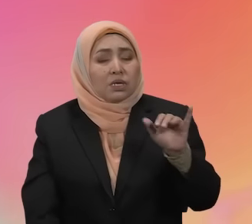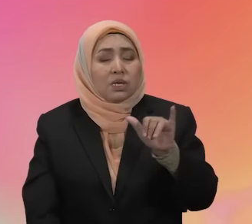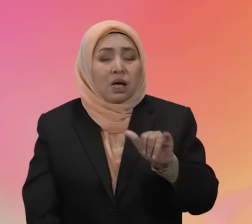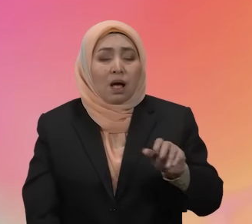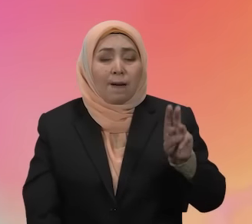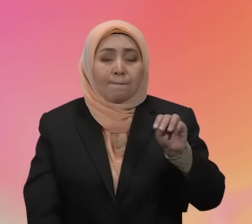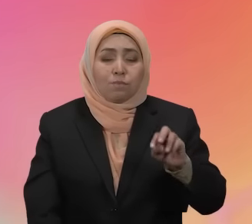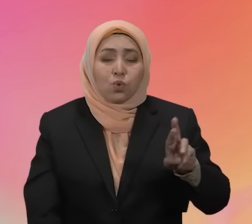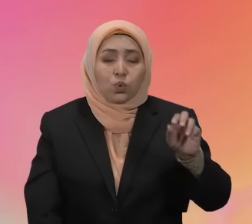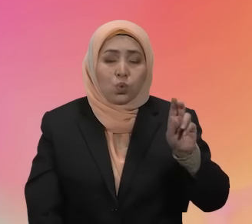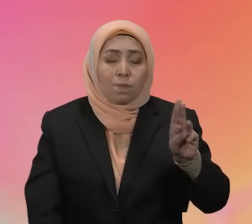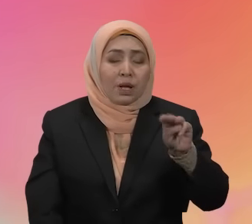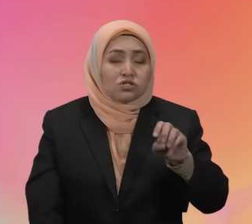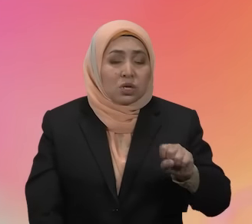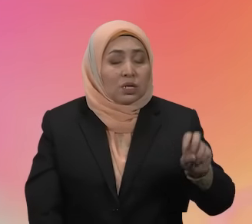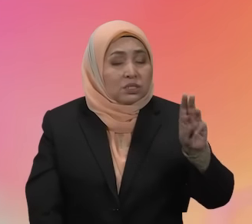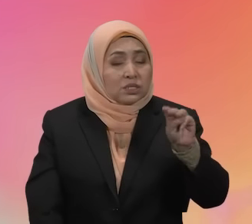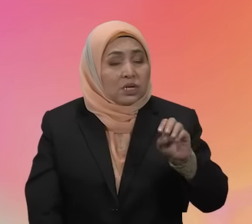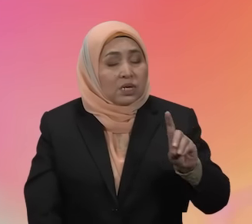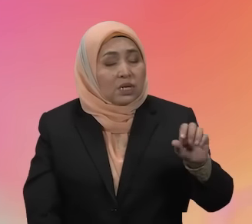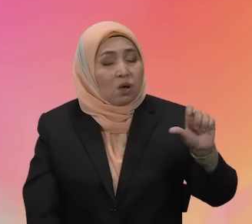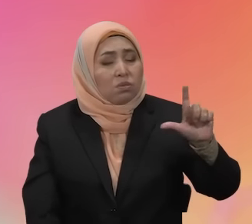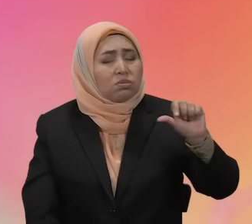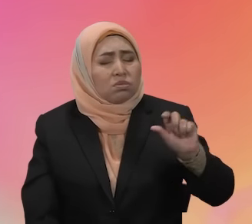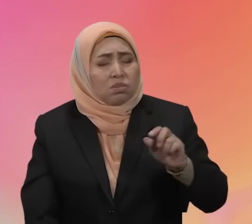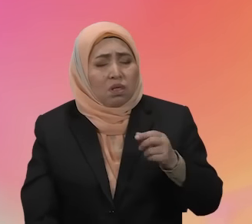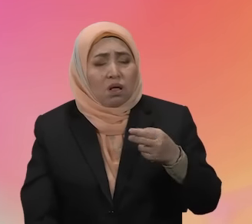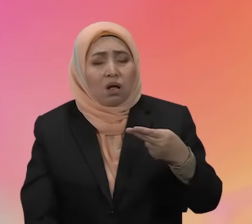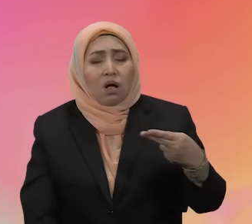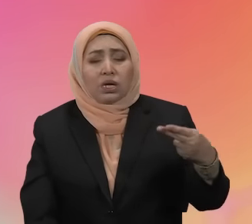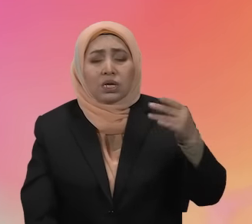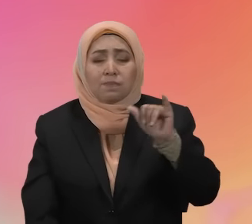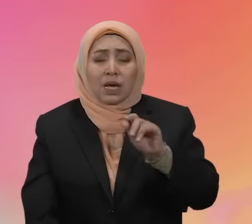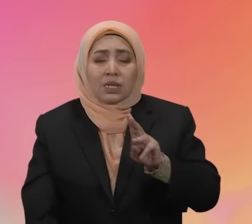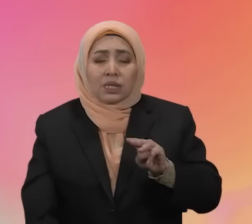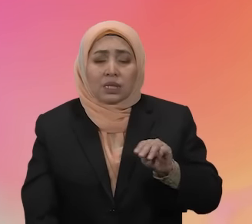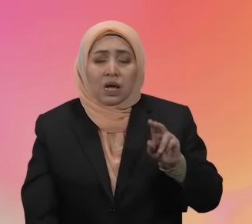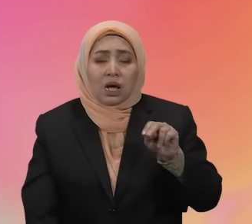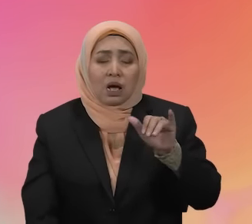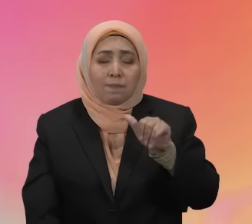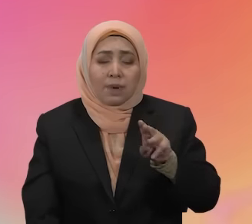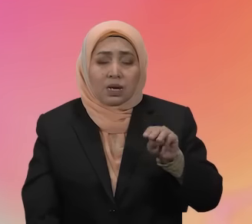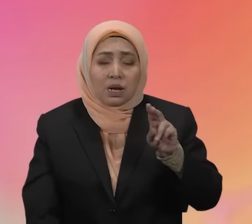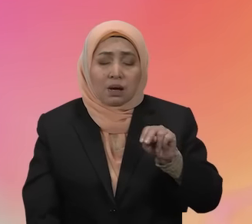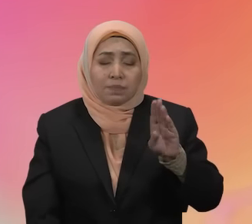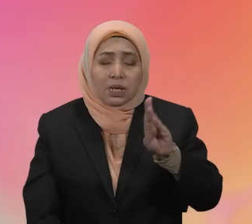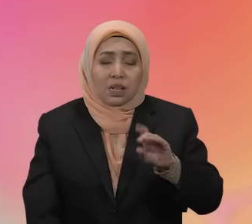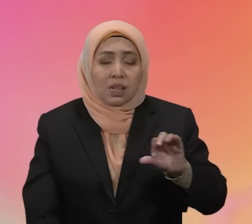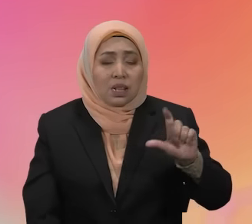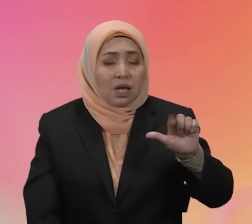إنما يعمر مساجد الله من